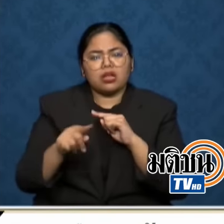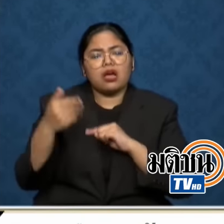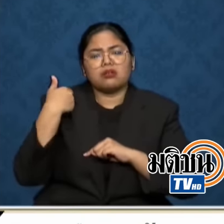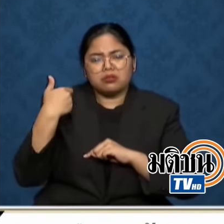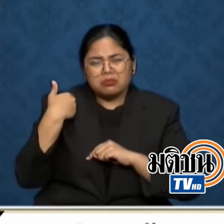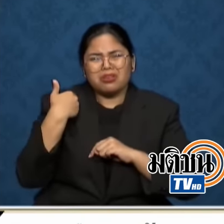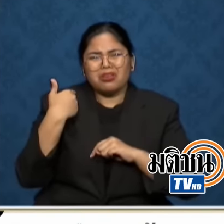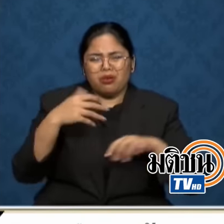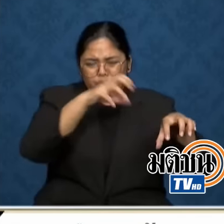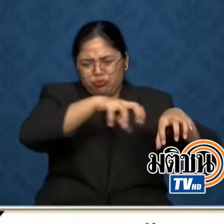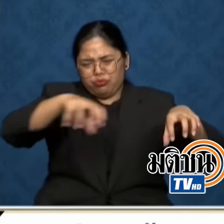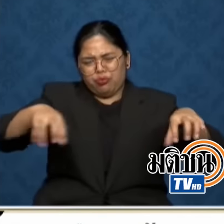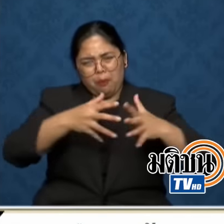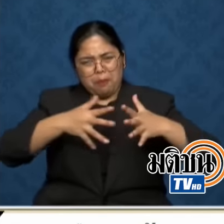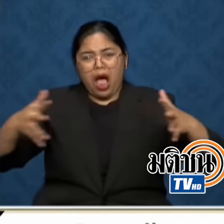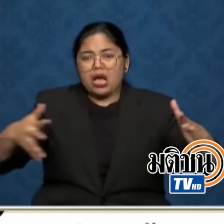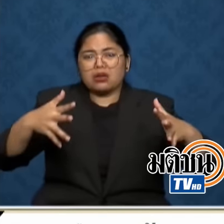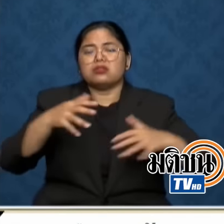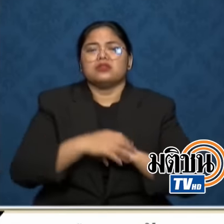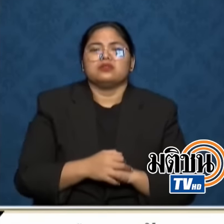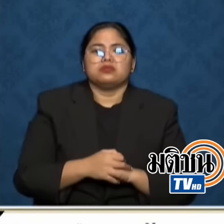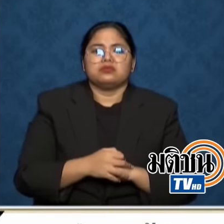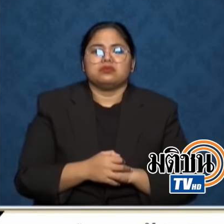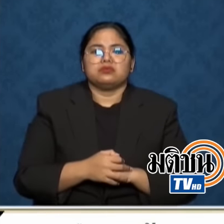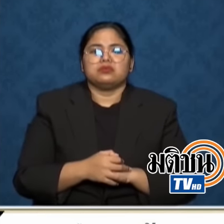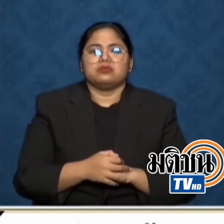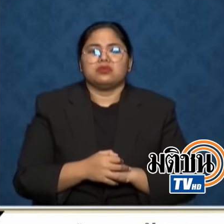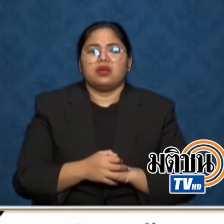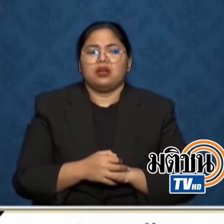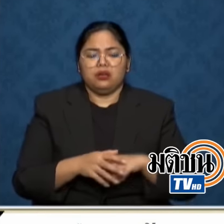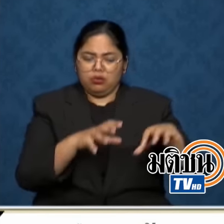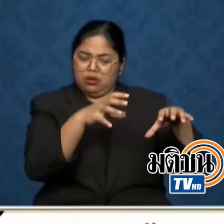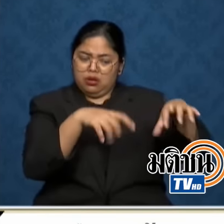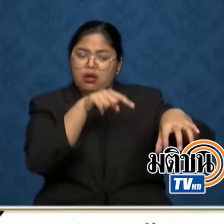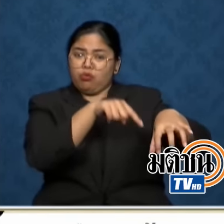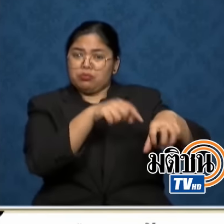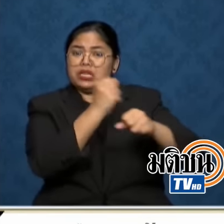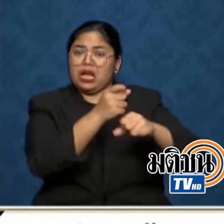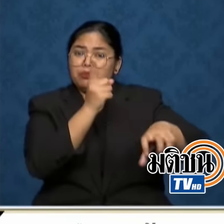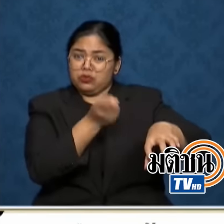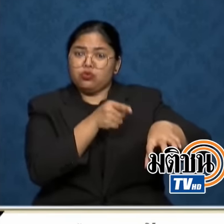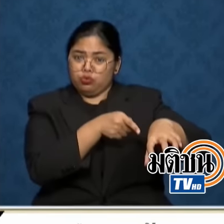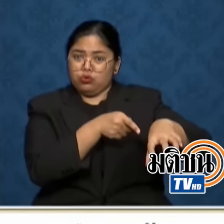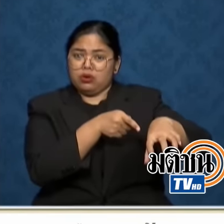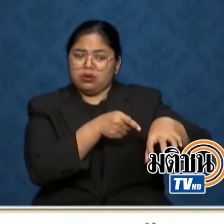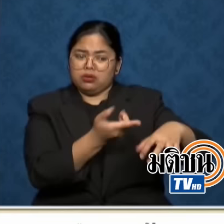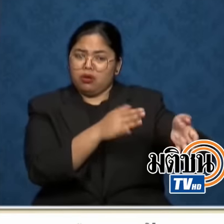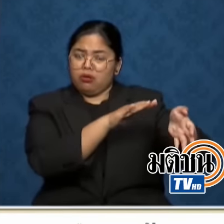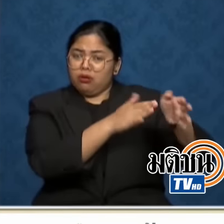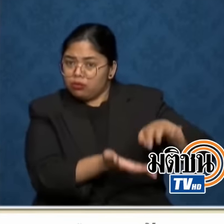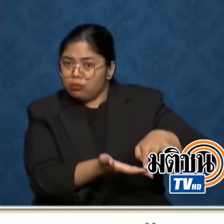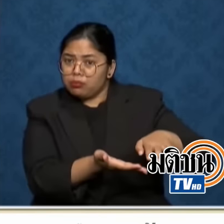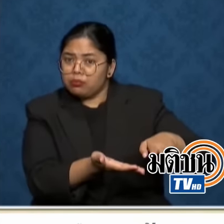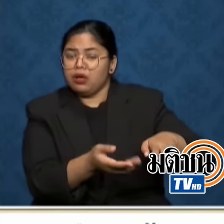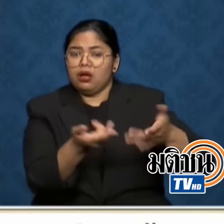ป้าอะไรมากมายเลยครับแล้วสุดท้ายต้องยุบหน่วยงานนั้นไหมครับหรือว่าเป็นการทับซ้อนของงบประมาณ